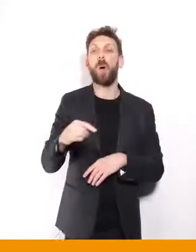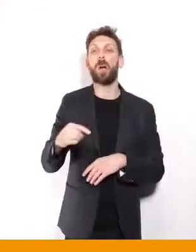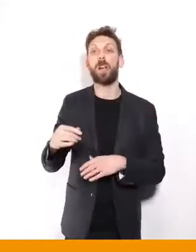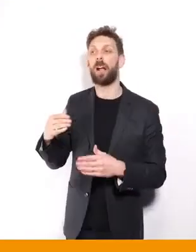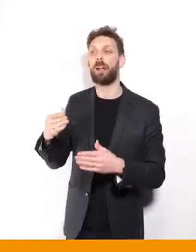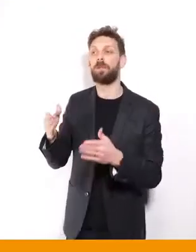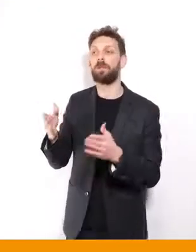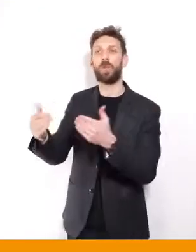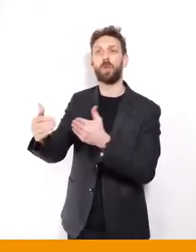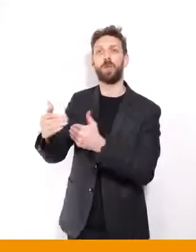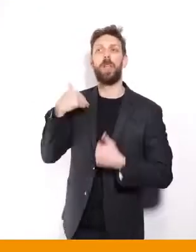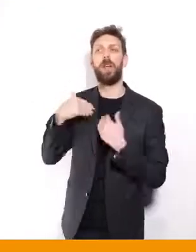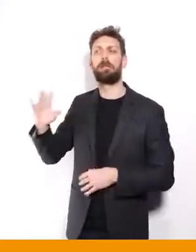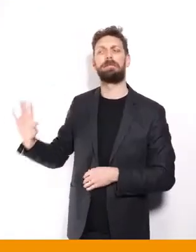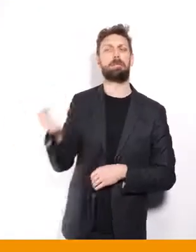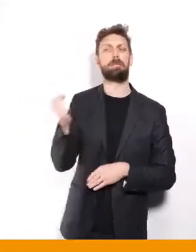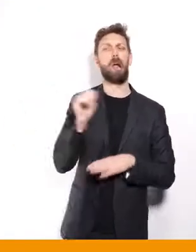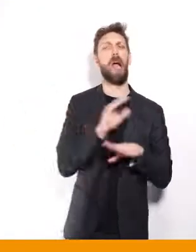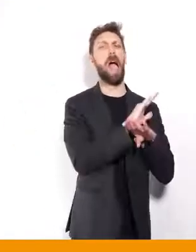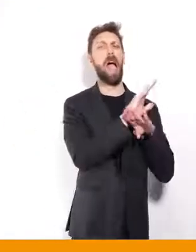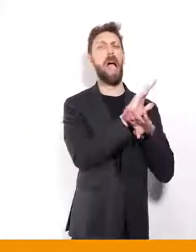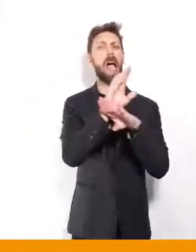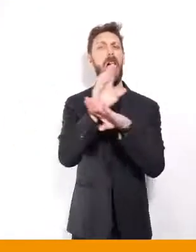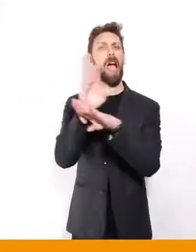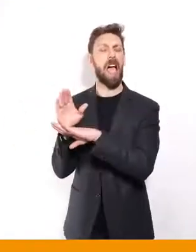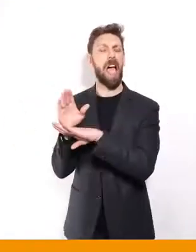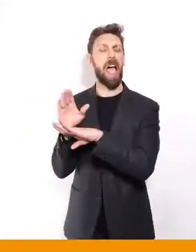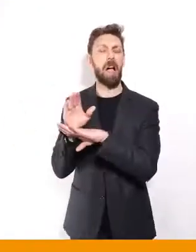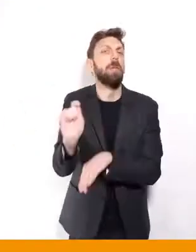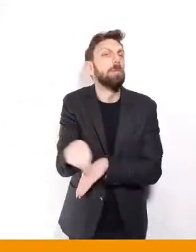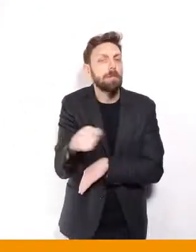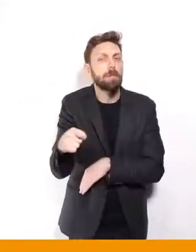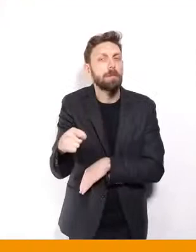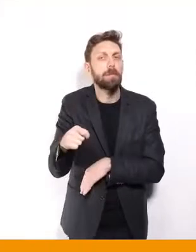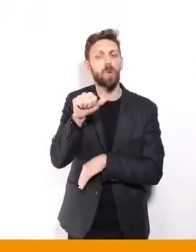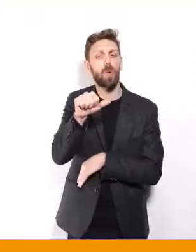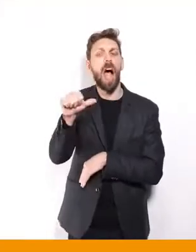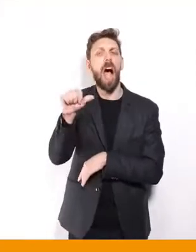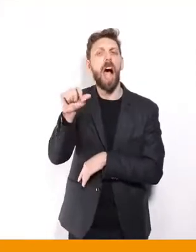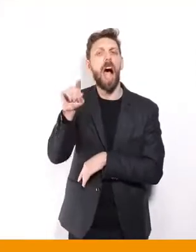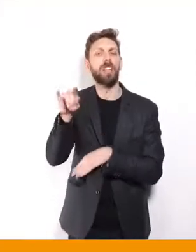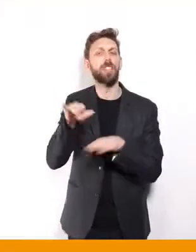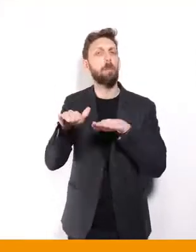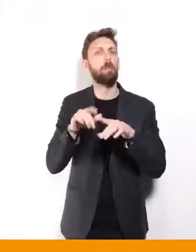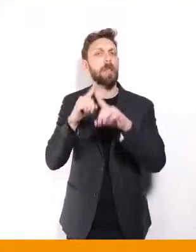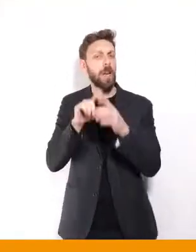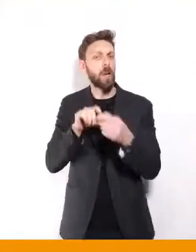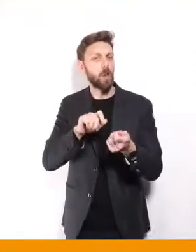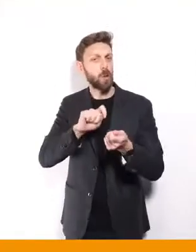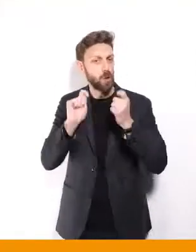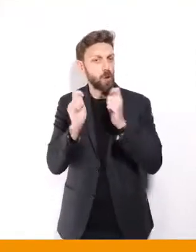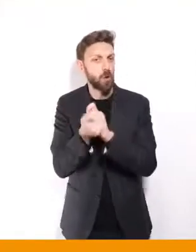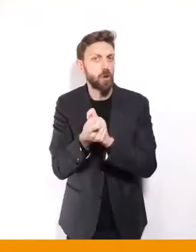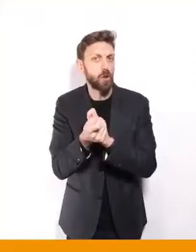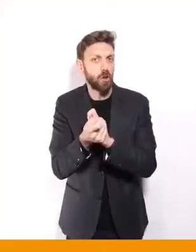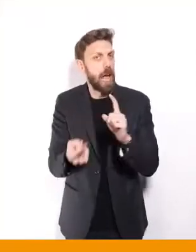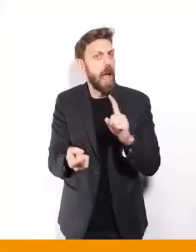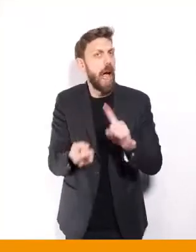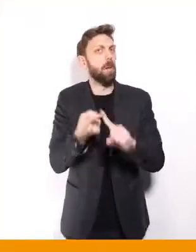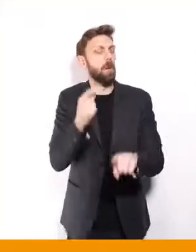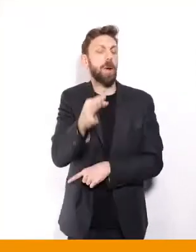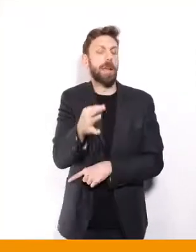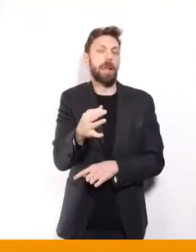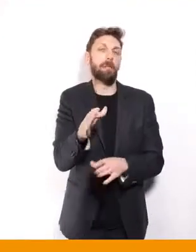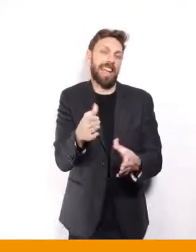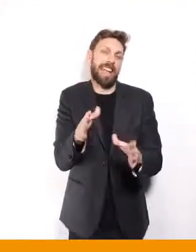haut et fort, ce qui est une revendication évidemment absolument légitime, mais ça ne suffit pas comme grande politique